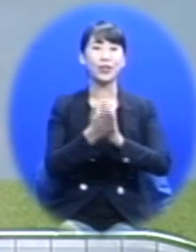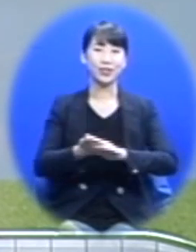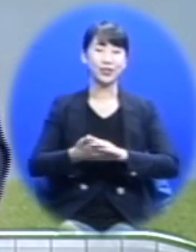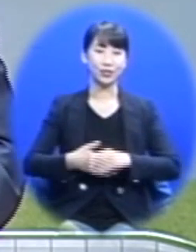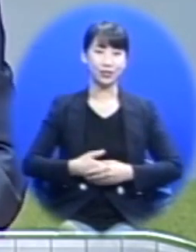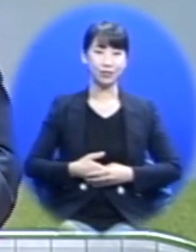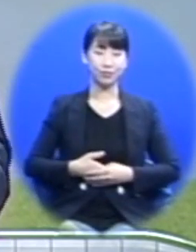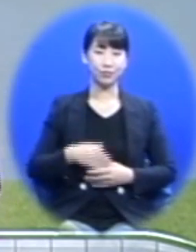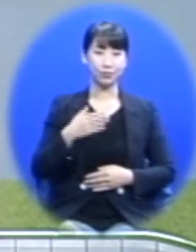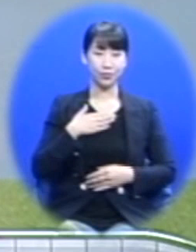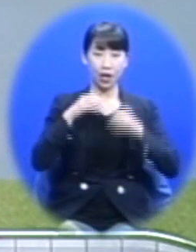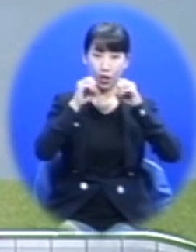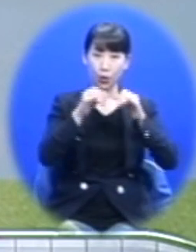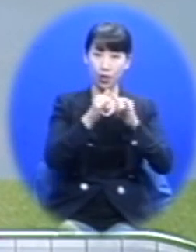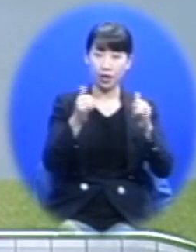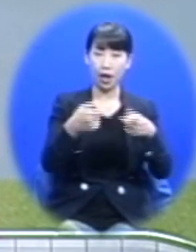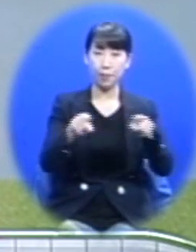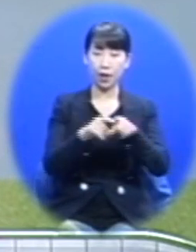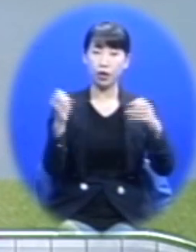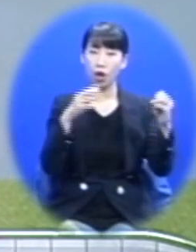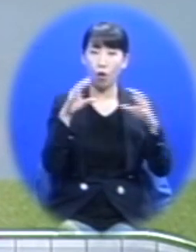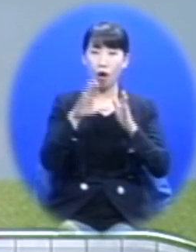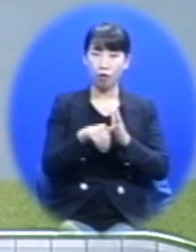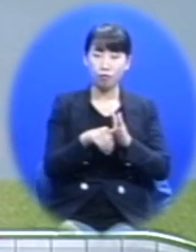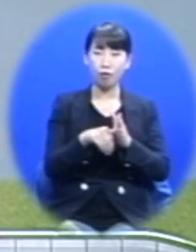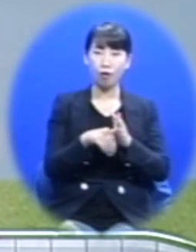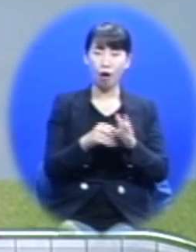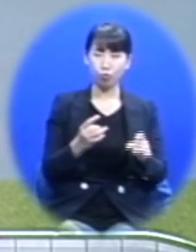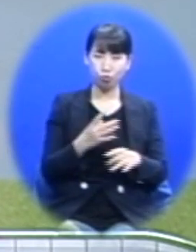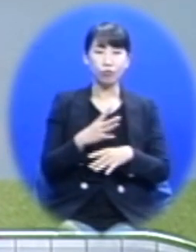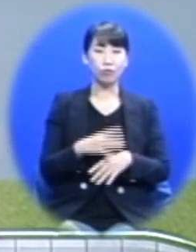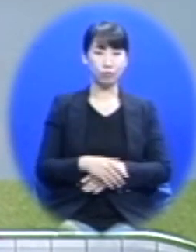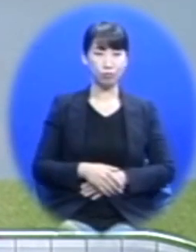그 선교사님과 같이 대화를 나누면서 정말 놀라운 일이구나.